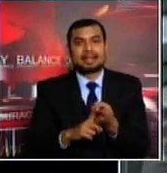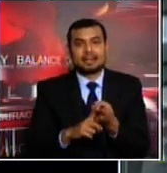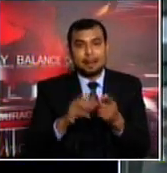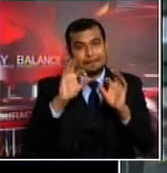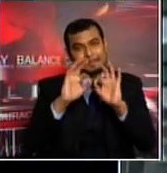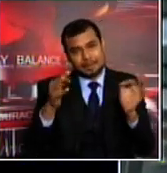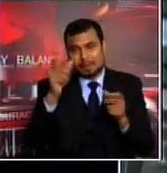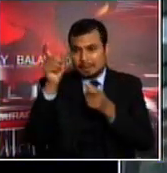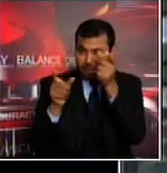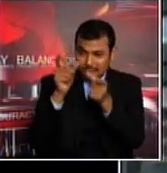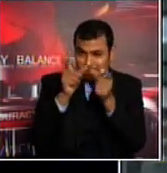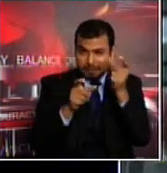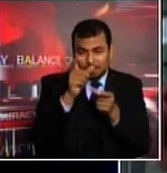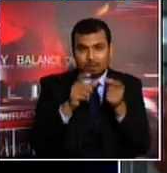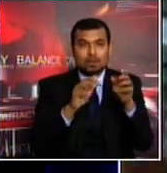विभिन्न व्यक्तिका